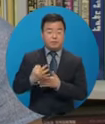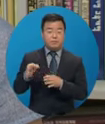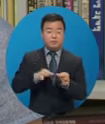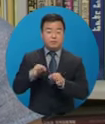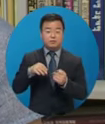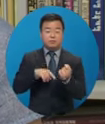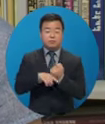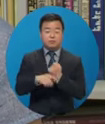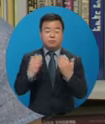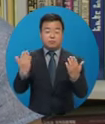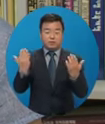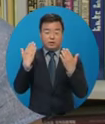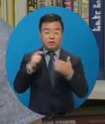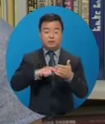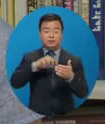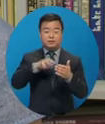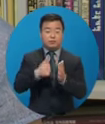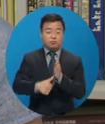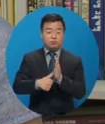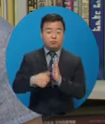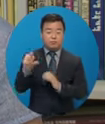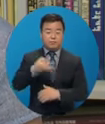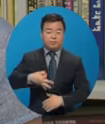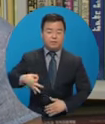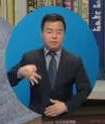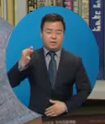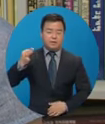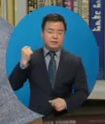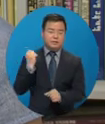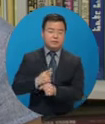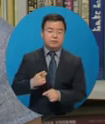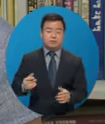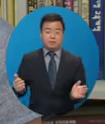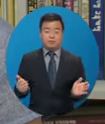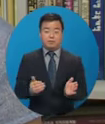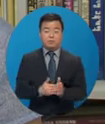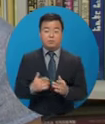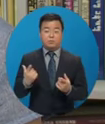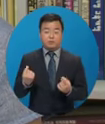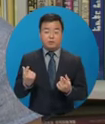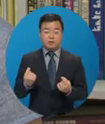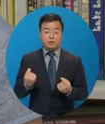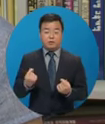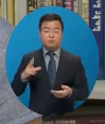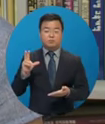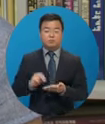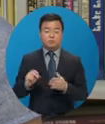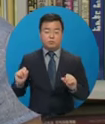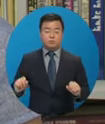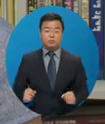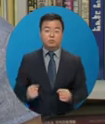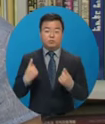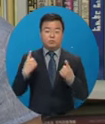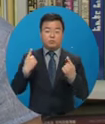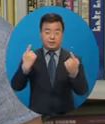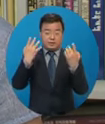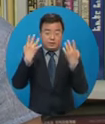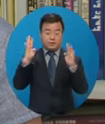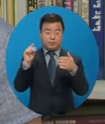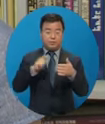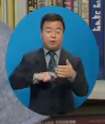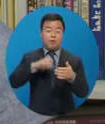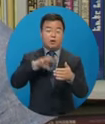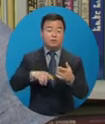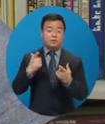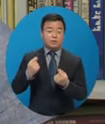이미 상당히 올랐다라고 보여지고요. 그 물가가 오른 문제랑 더불어서 대학 내에서도 그런